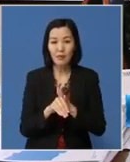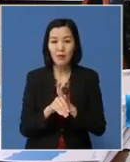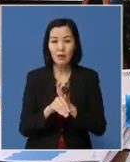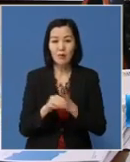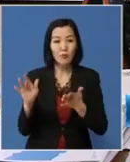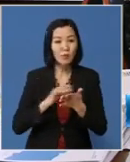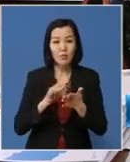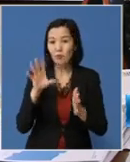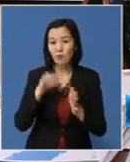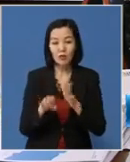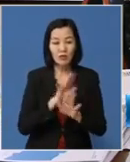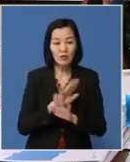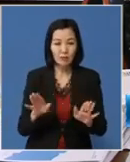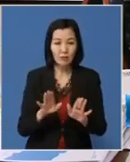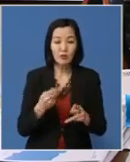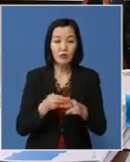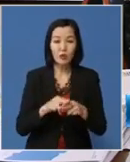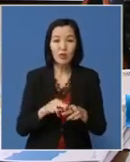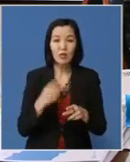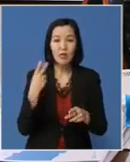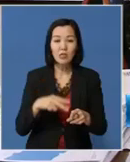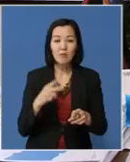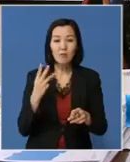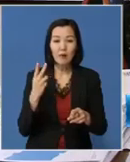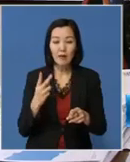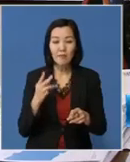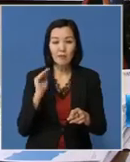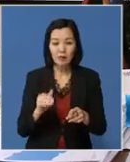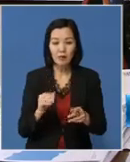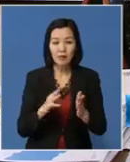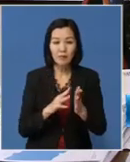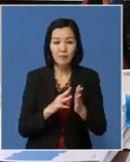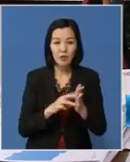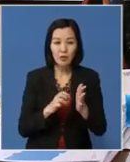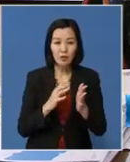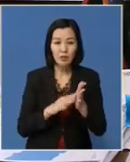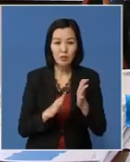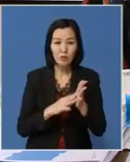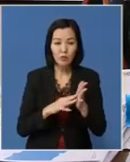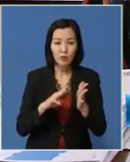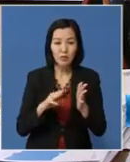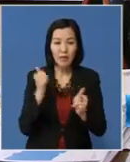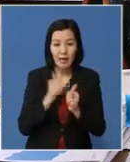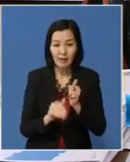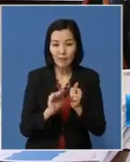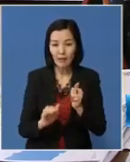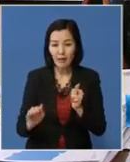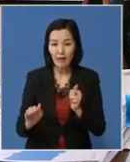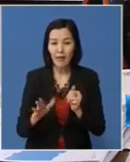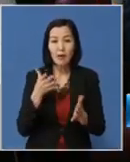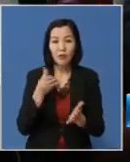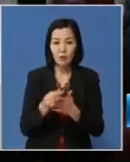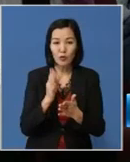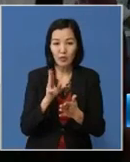есептеуге кірмейтін болады. Сондықтан қазір 20789 теңге болып отыр бір адамға төленетін, ол әрбір балаға төленеді 20789